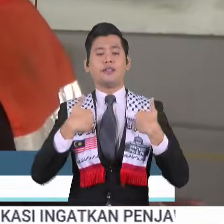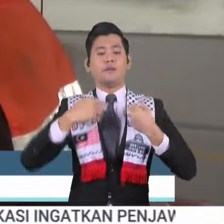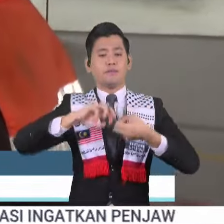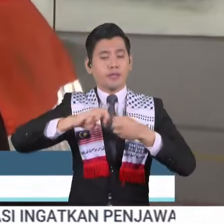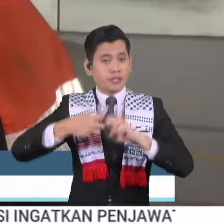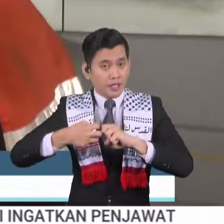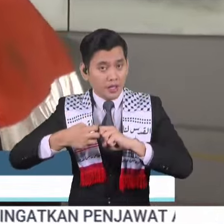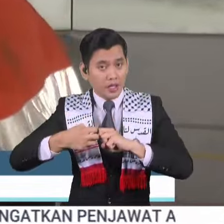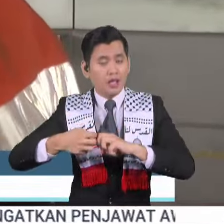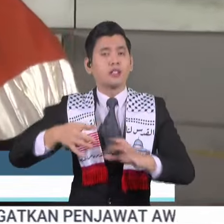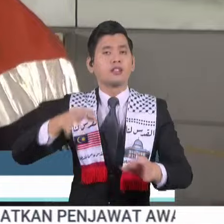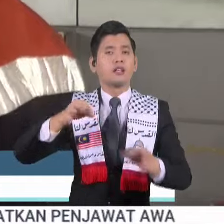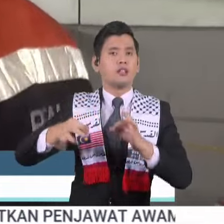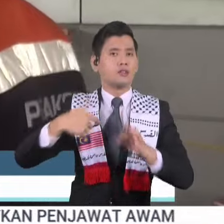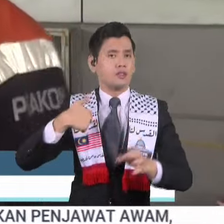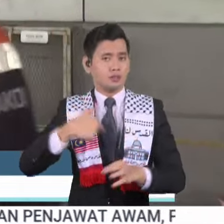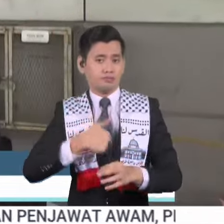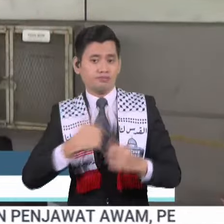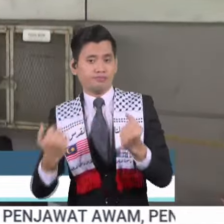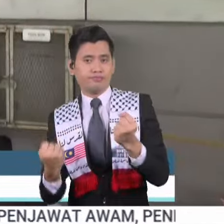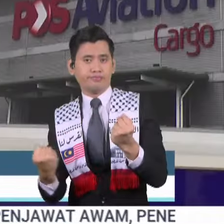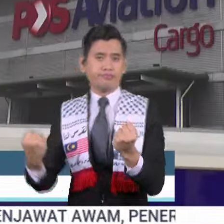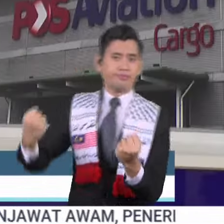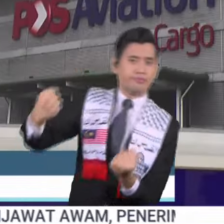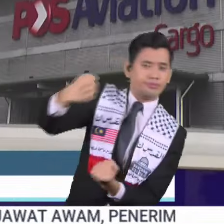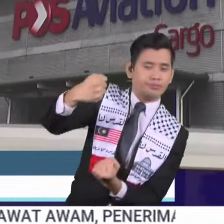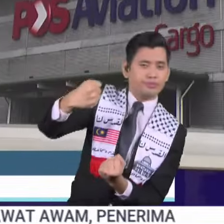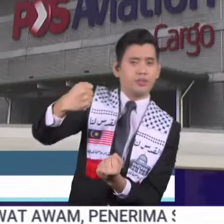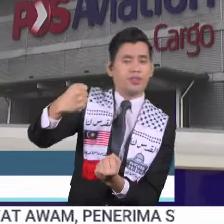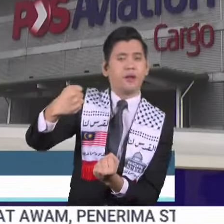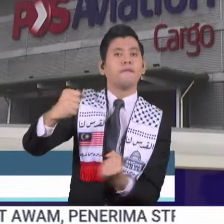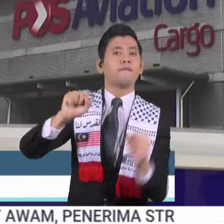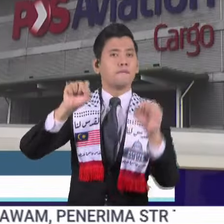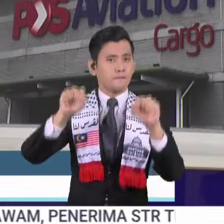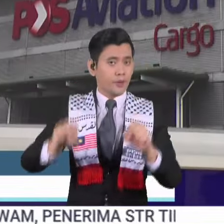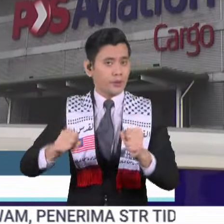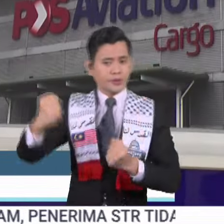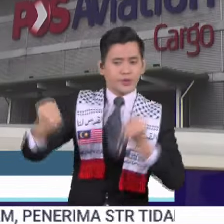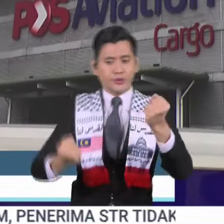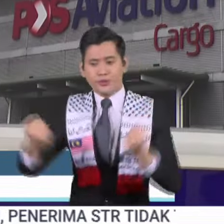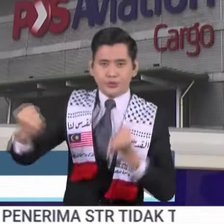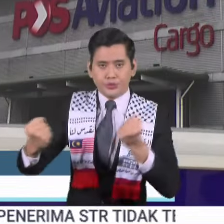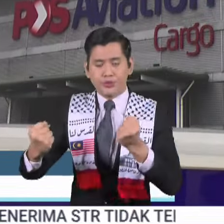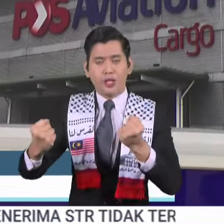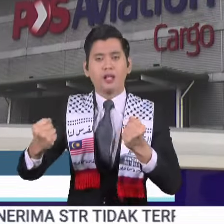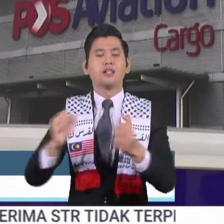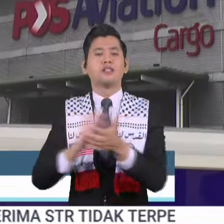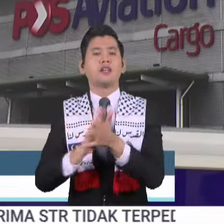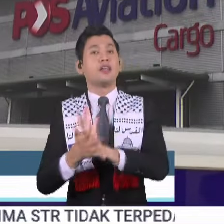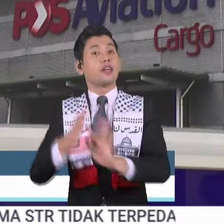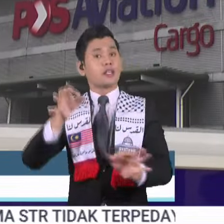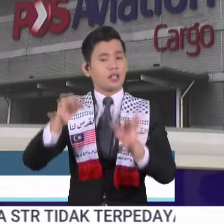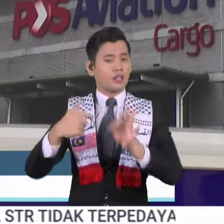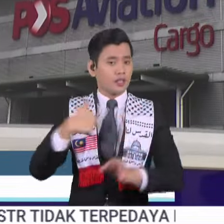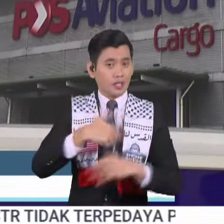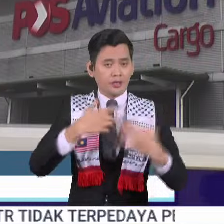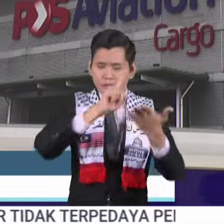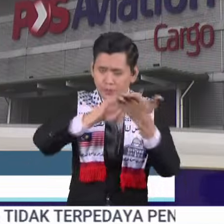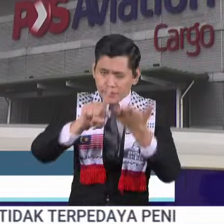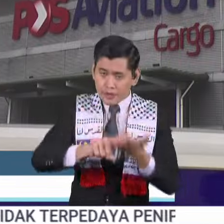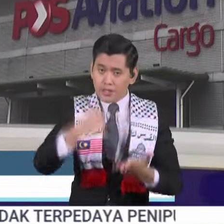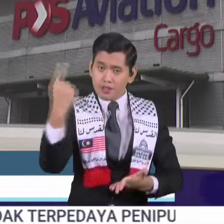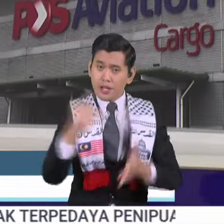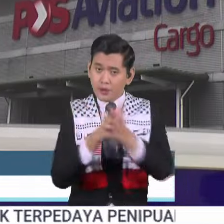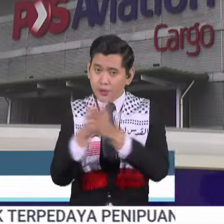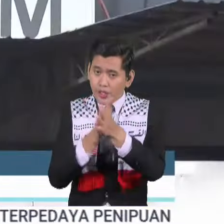you mengambil simpang ataupun corner, dia boleh hilang kawalan. Jadi kalau kita adakan pemeriksaan berkala,